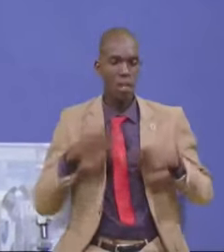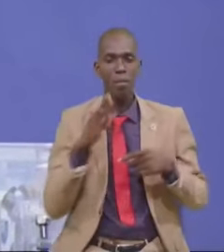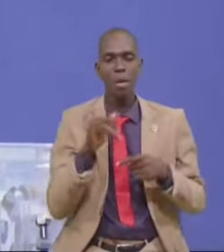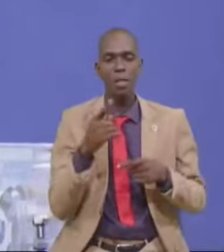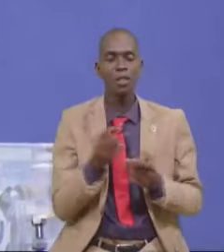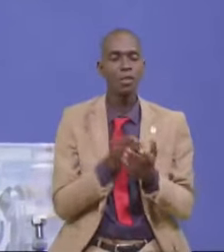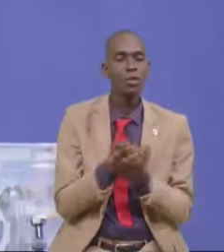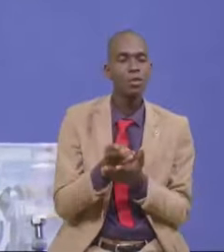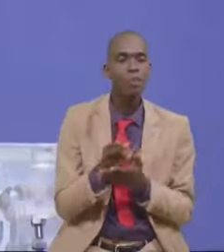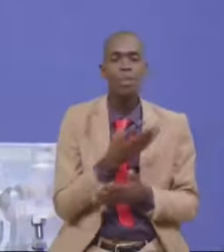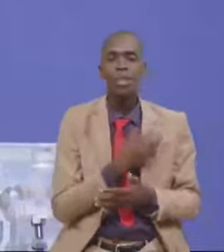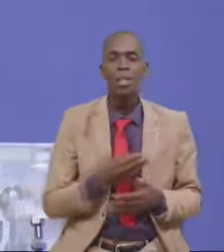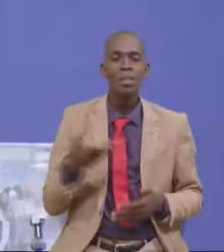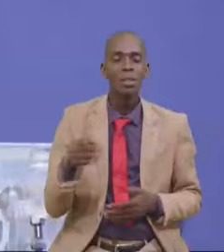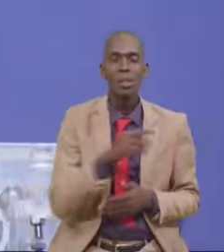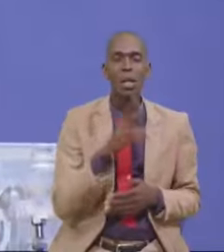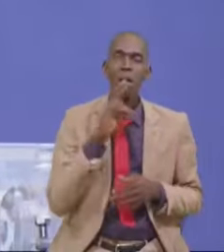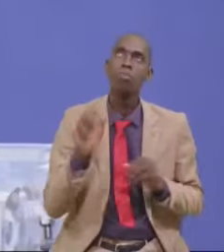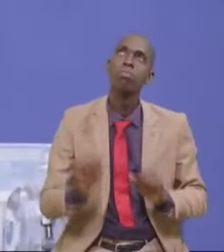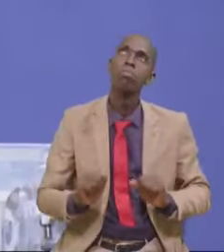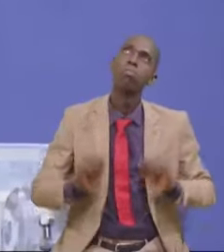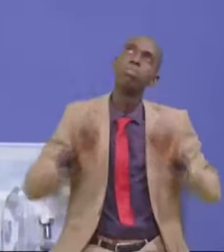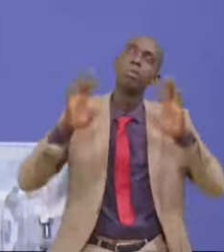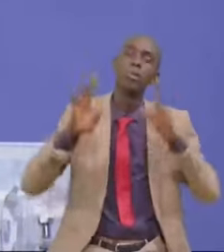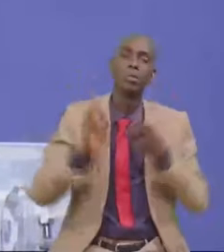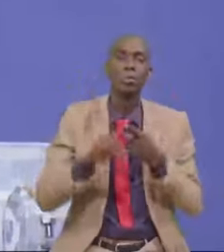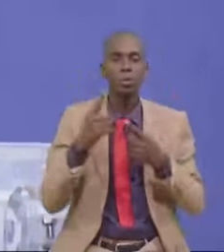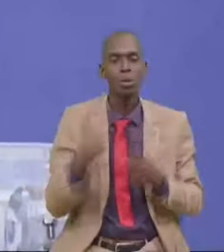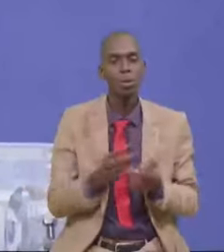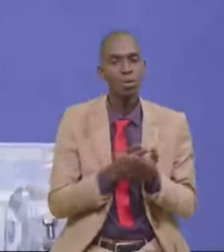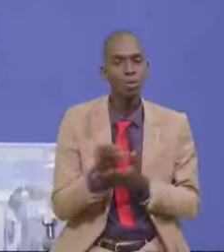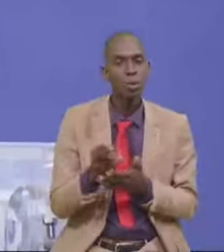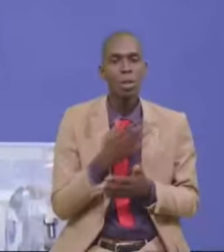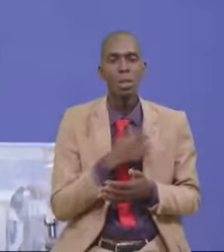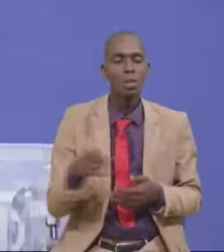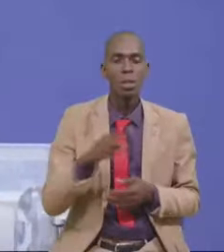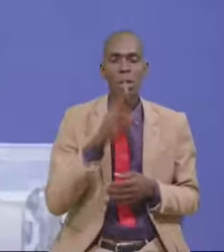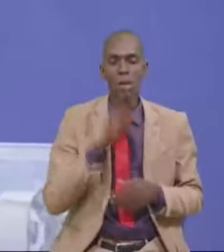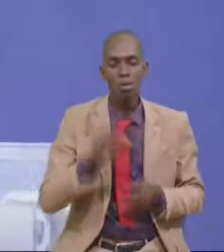Et qui sont soumis à la vérité. Et qui sont engagés à la vérité.